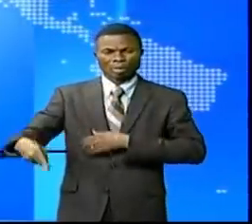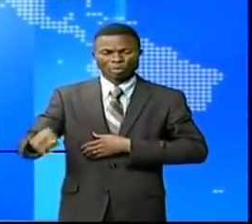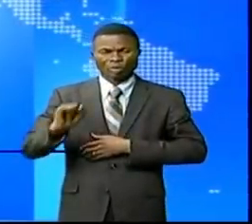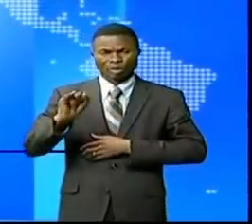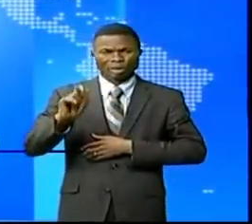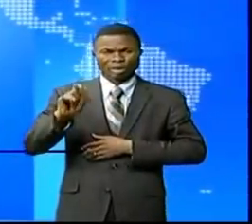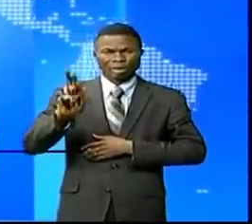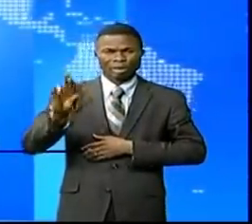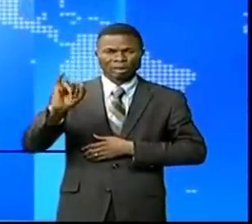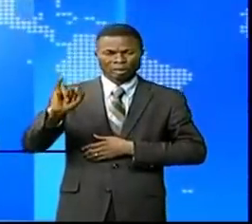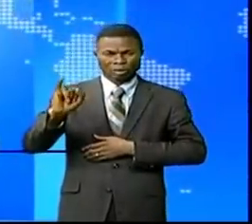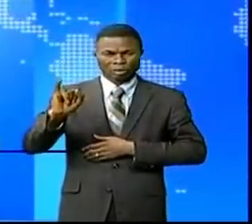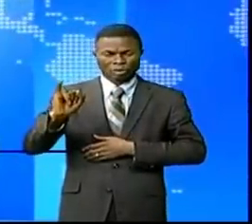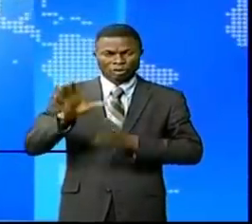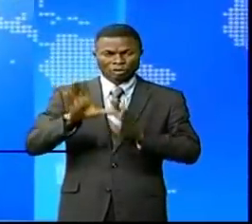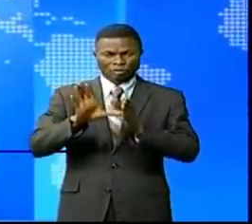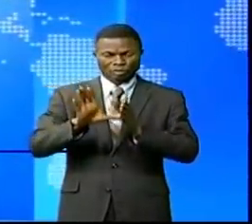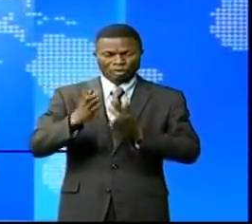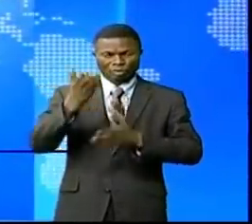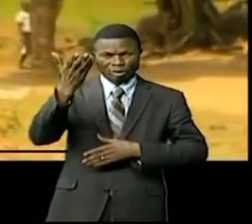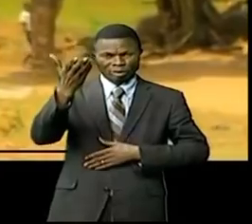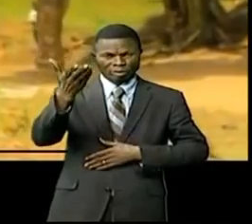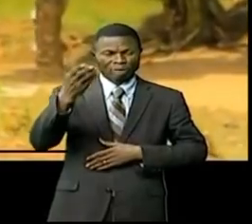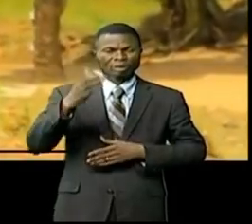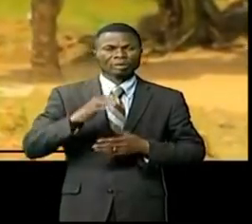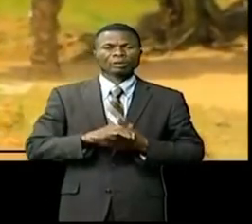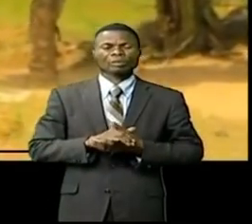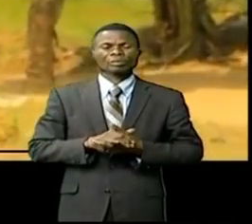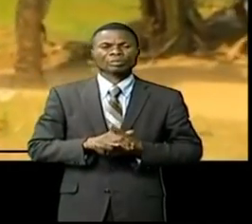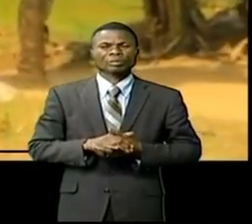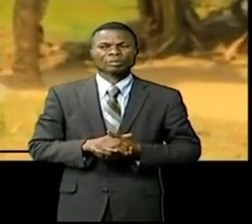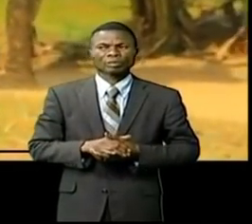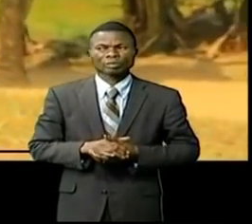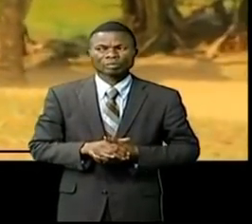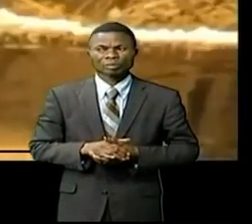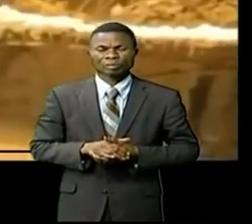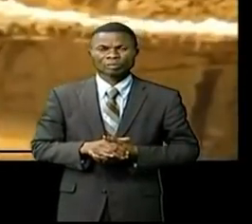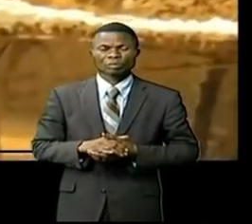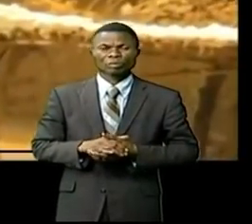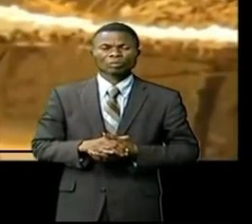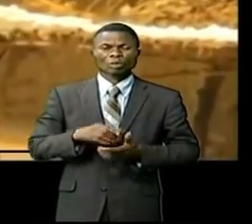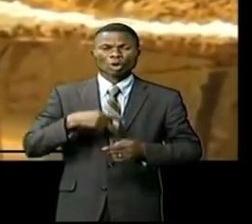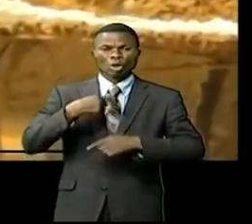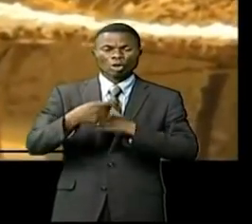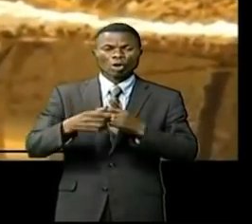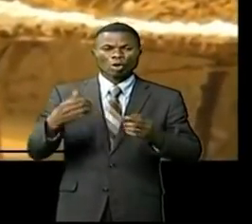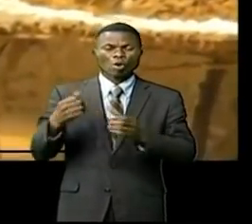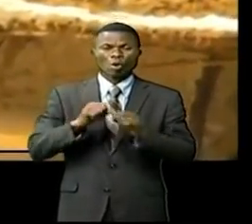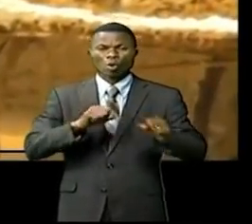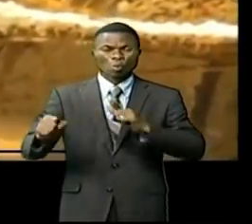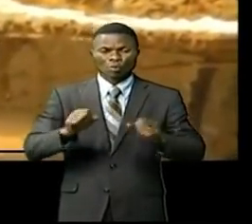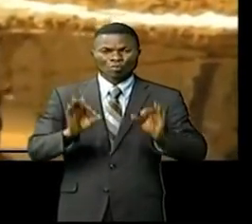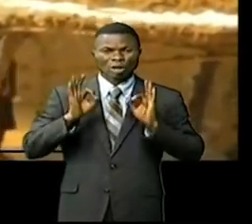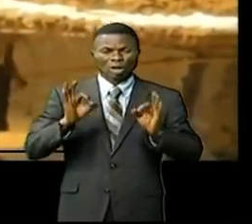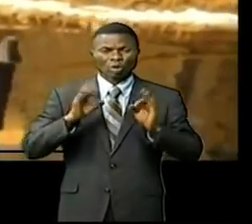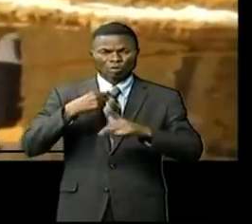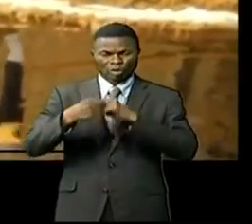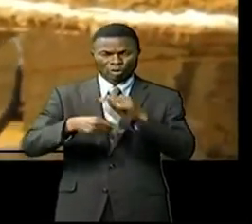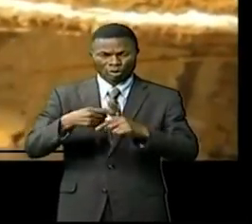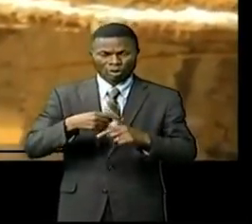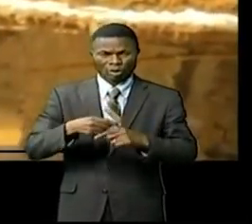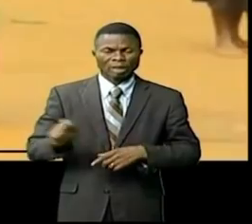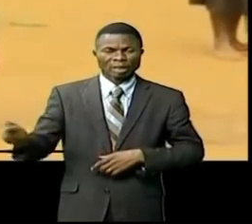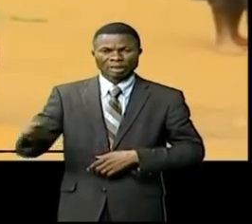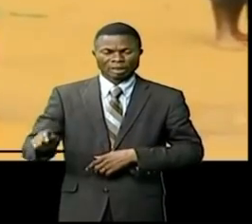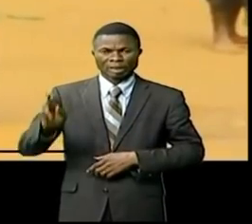Un récit de Junior Sélémane. Un vent nouveau souffle dans la région de Boga et Tchabi, en territoire du